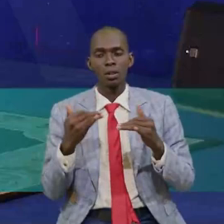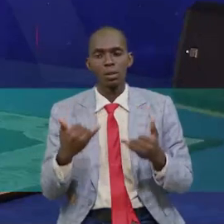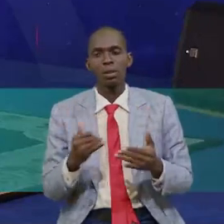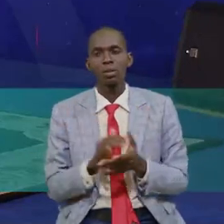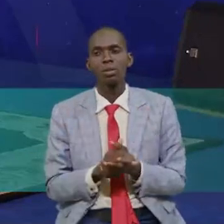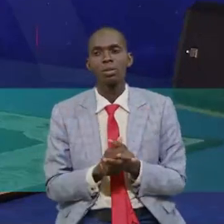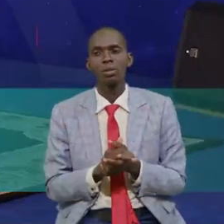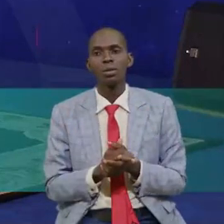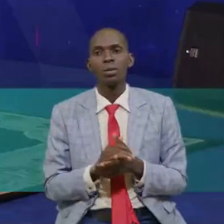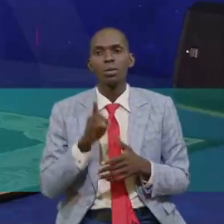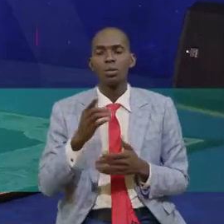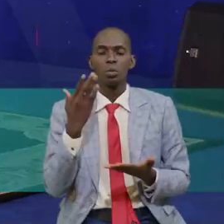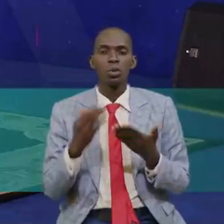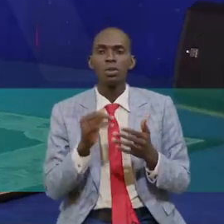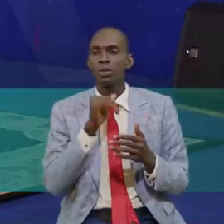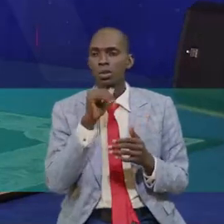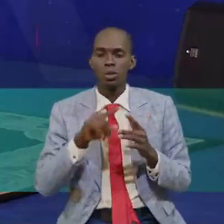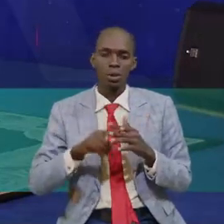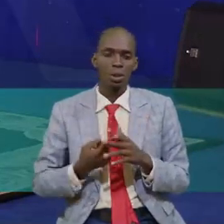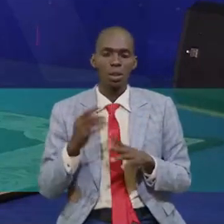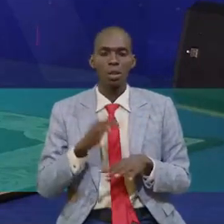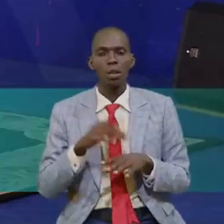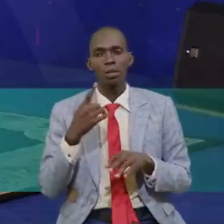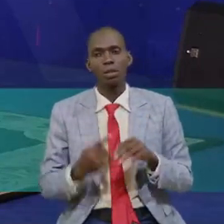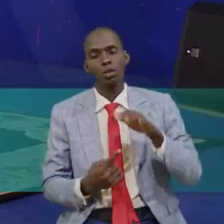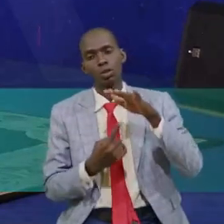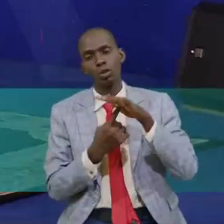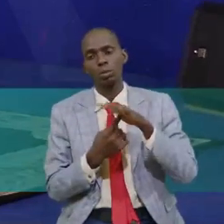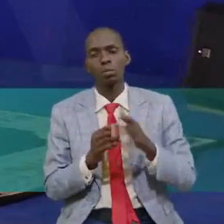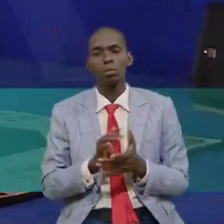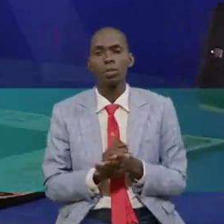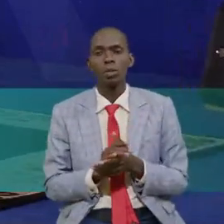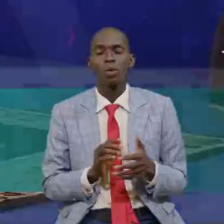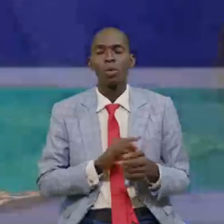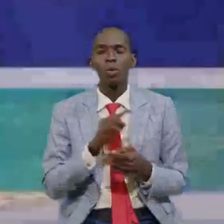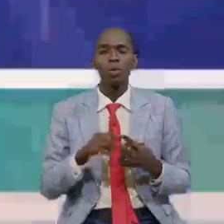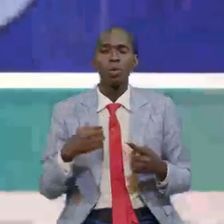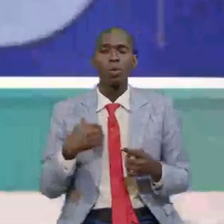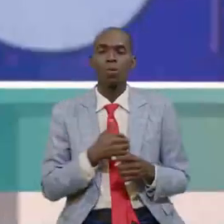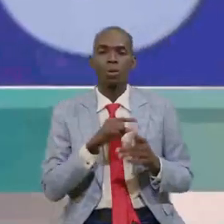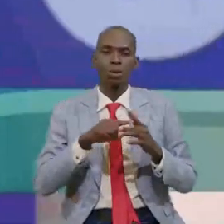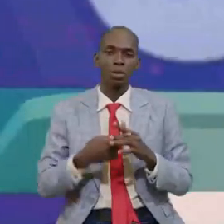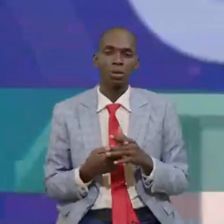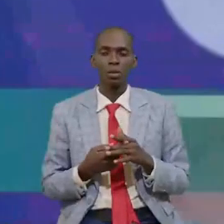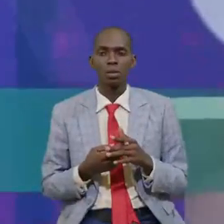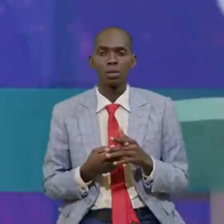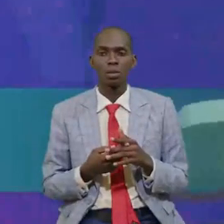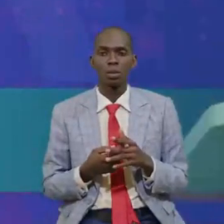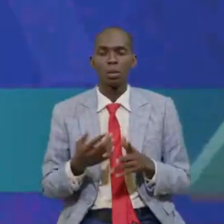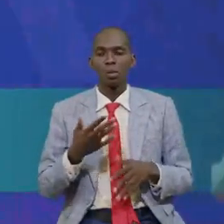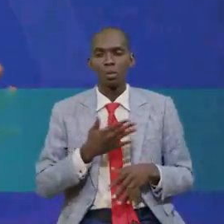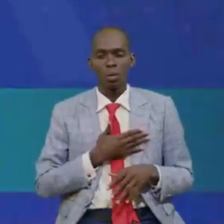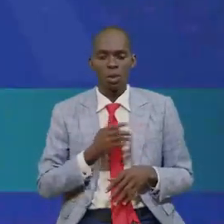Maintenant, tu peux ne pas commencer au sommet. Quand nous avons commencé mon